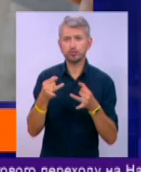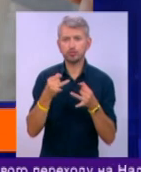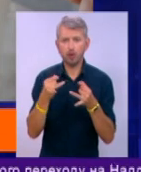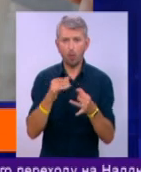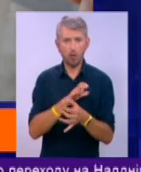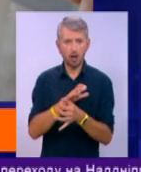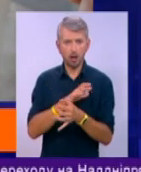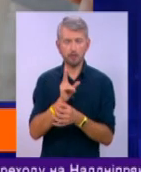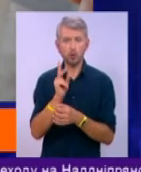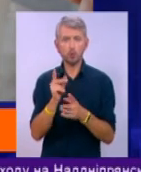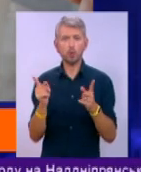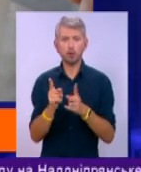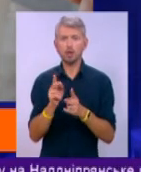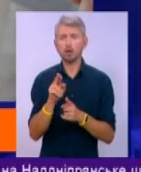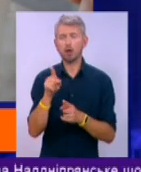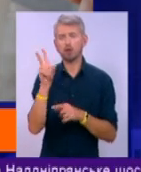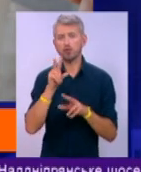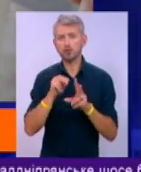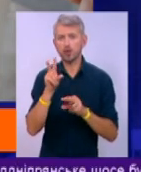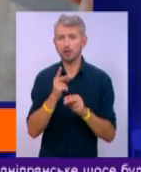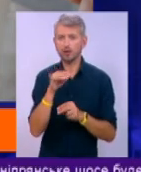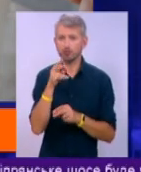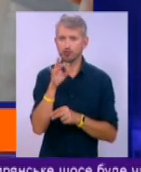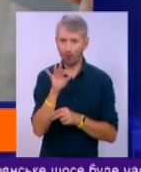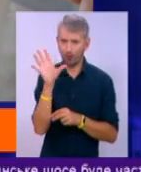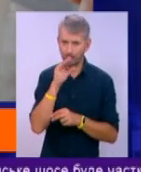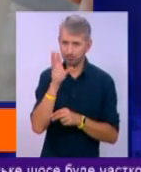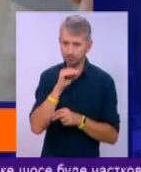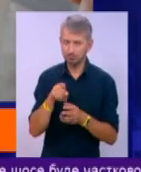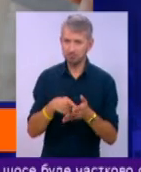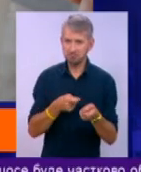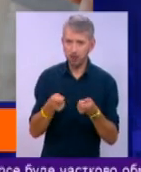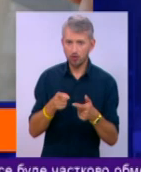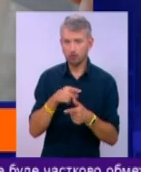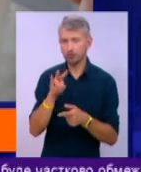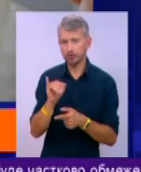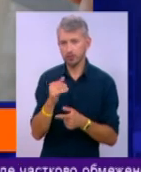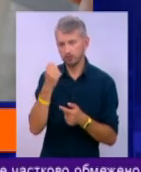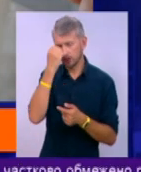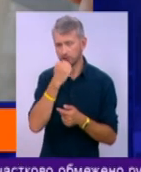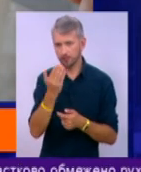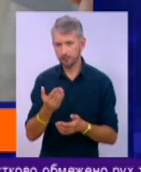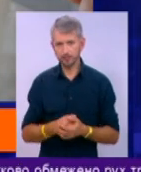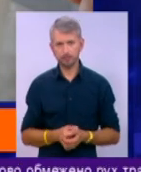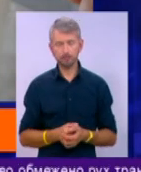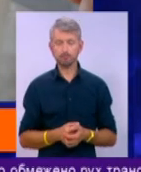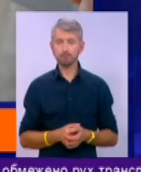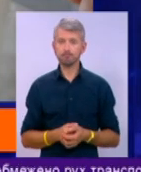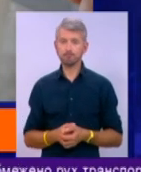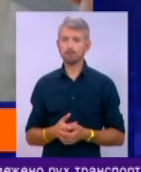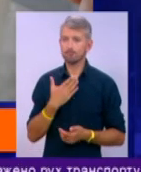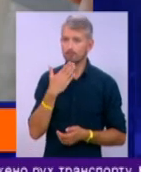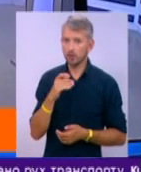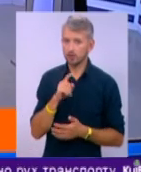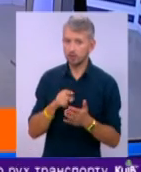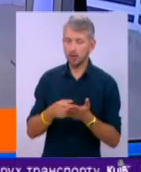друге, коротеньке, як ви вважаєте, Кличко справляється мером чи не? Ні. Спасибі. Дякую за ваші питання.